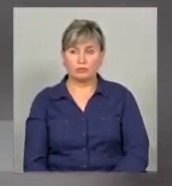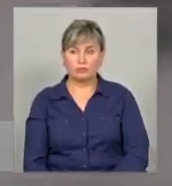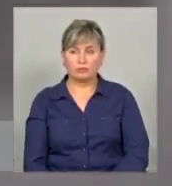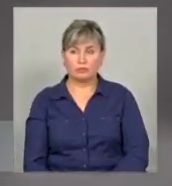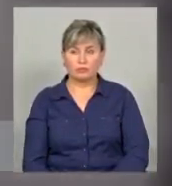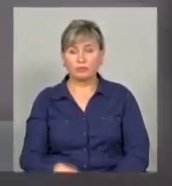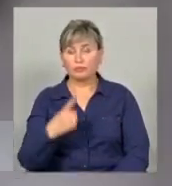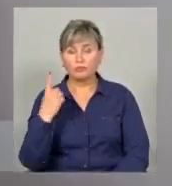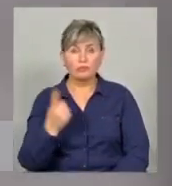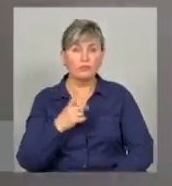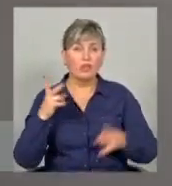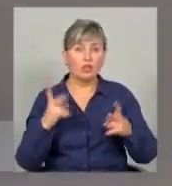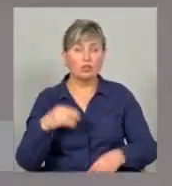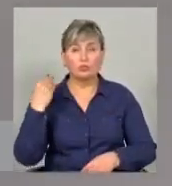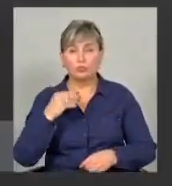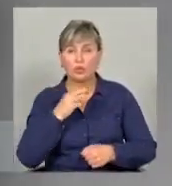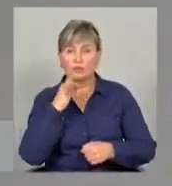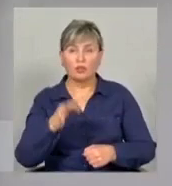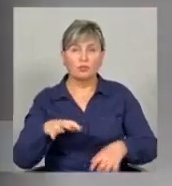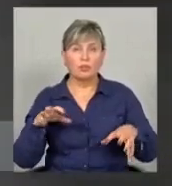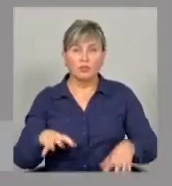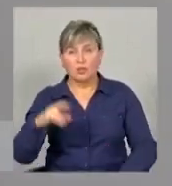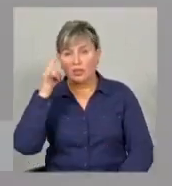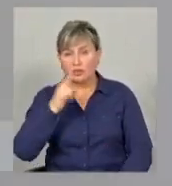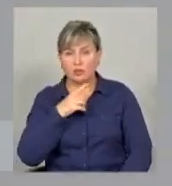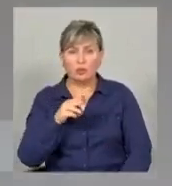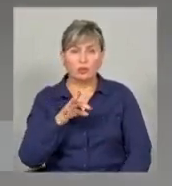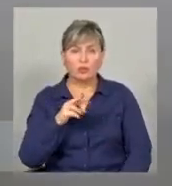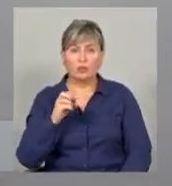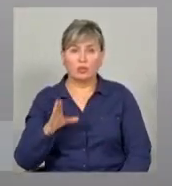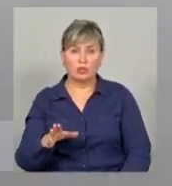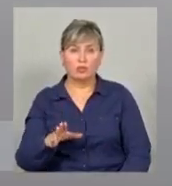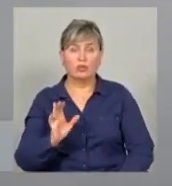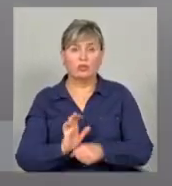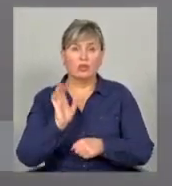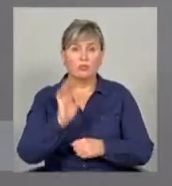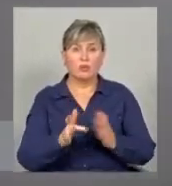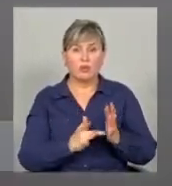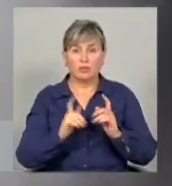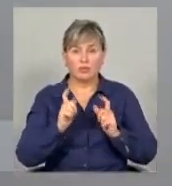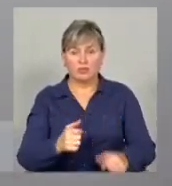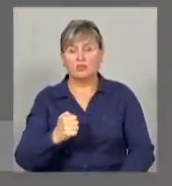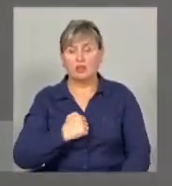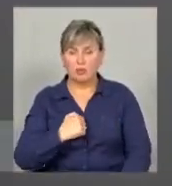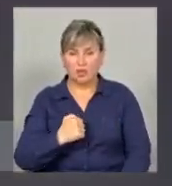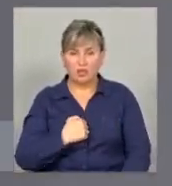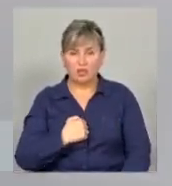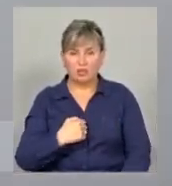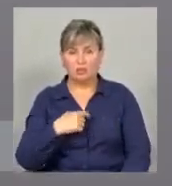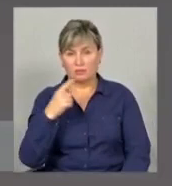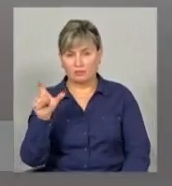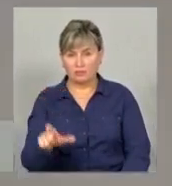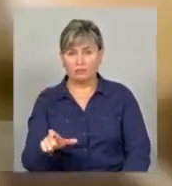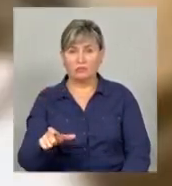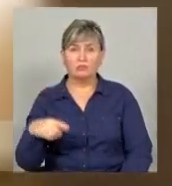Одним из первых на трагедию в Турции отреагировал президент Казахстана Касым-Жомарт Токаев. Он направил телеграмму с соболезнованиями Реджипу Тайпу